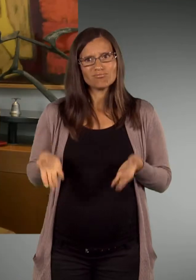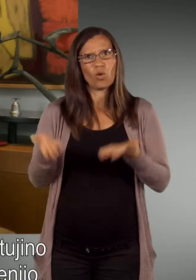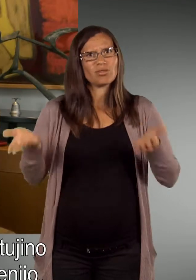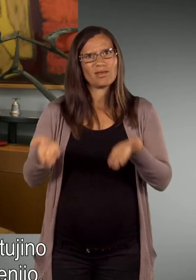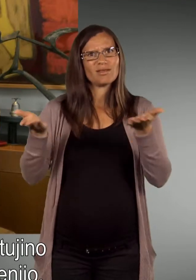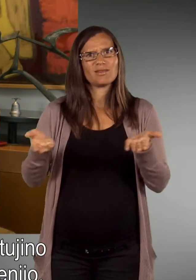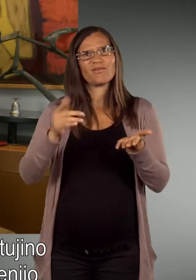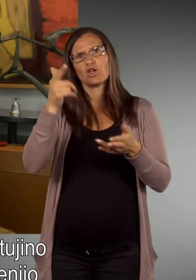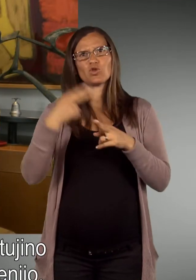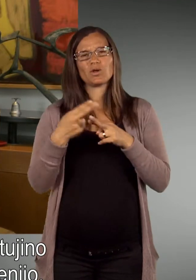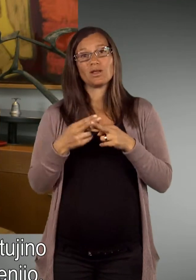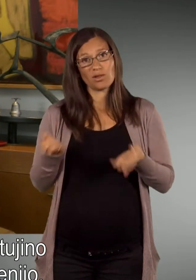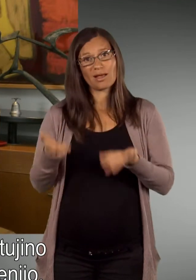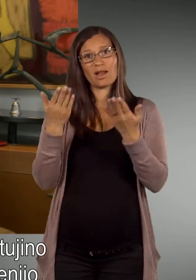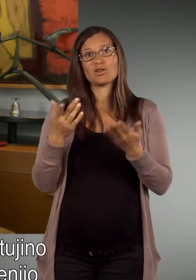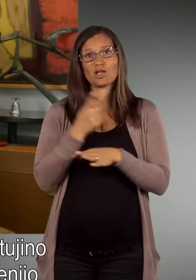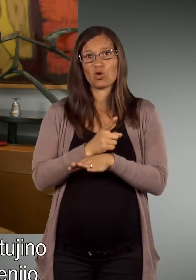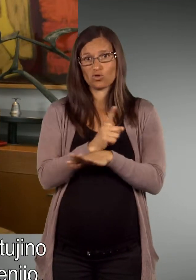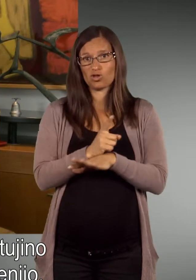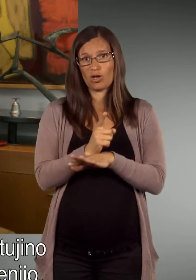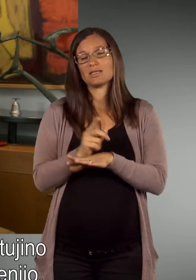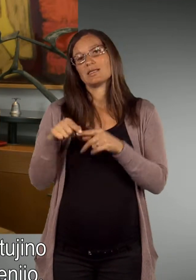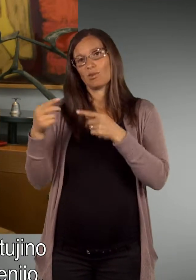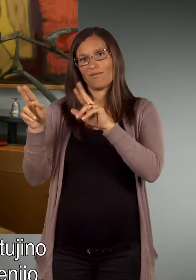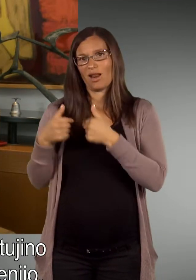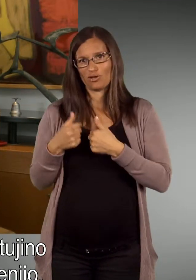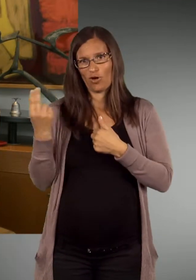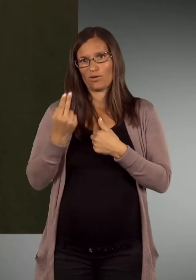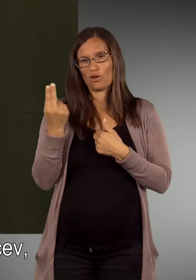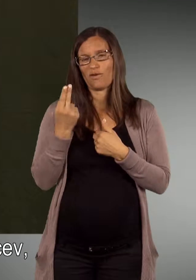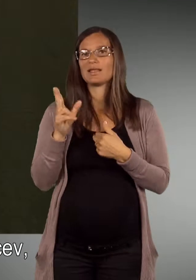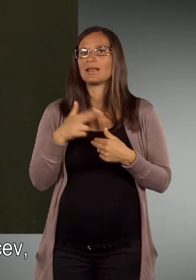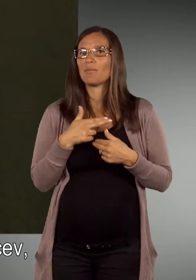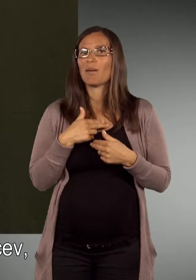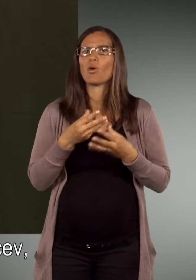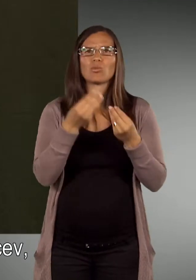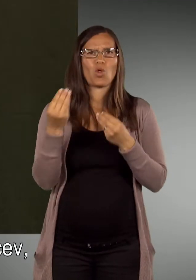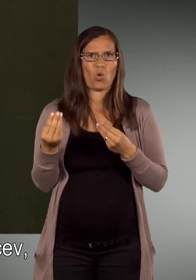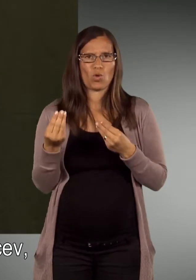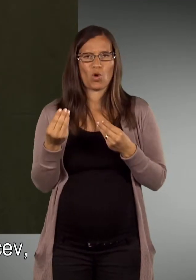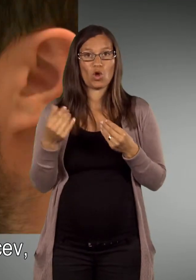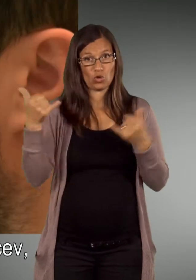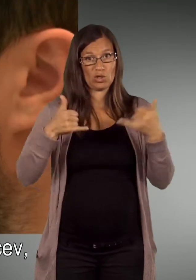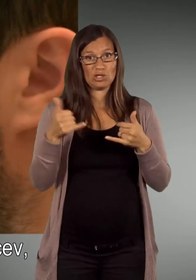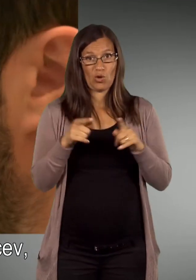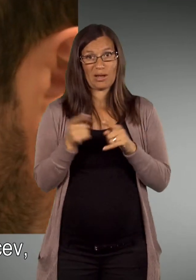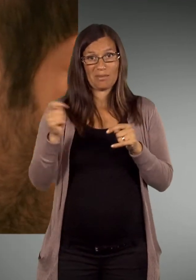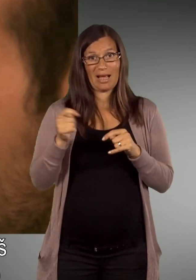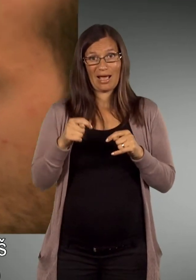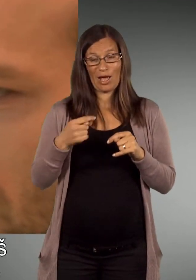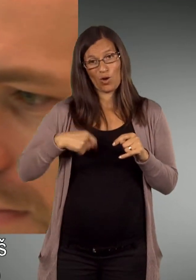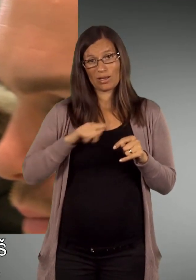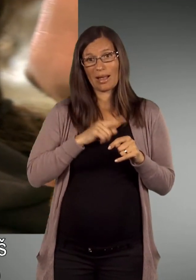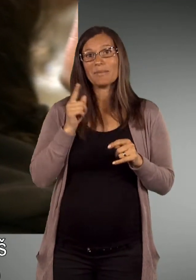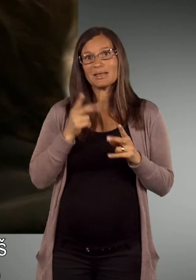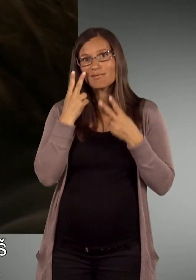da gredo za določen čas v tujino in se potem vračajo v Slovenijo, in tudi imamo mnogo tujcev, ki prihajajo k nam in jih dejansko